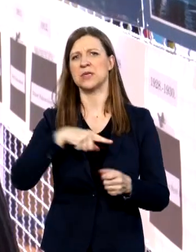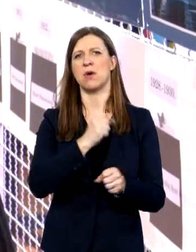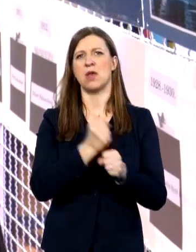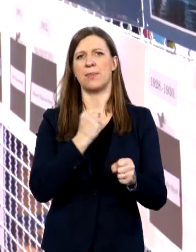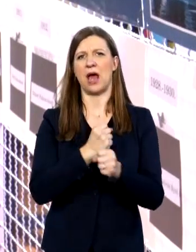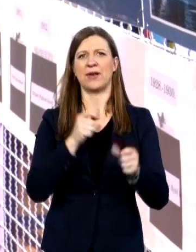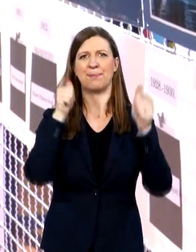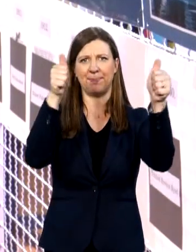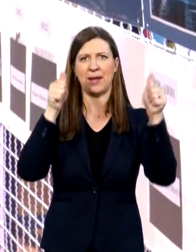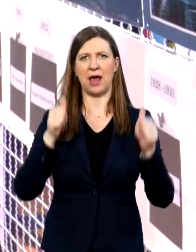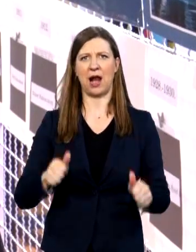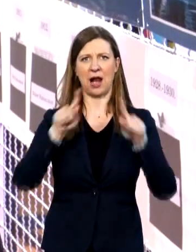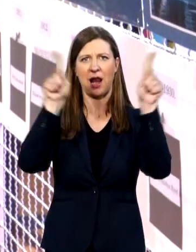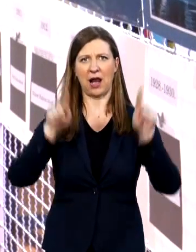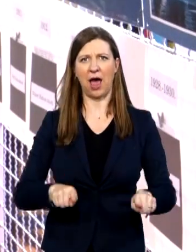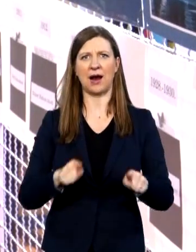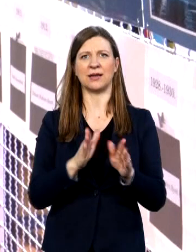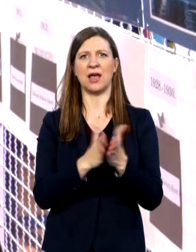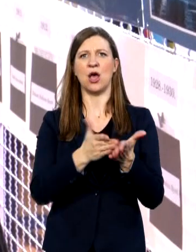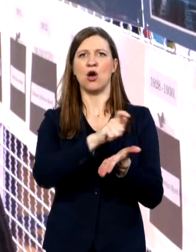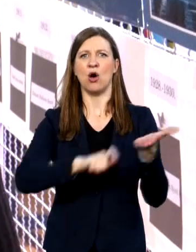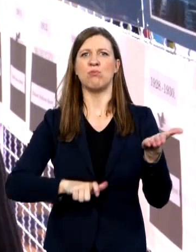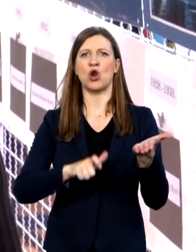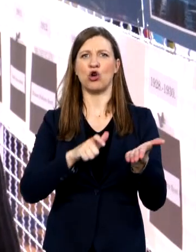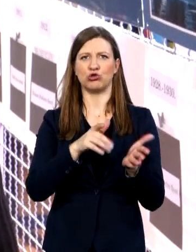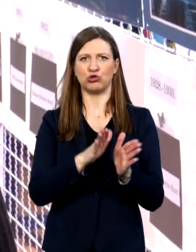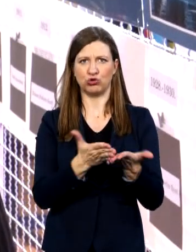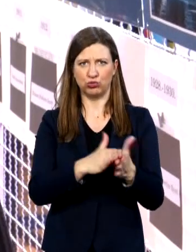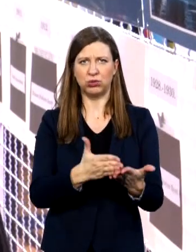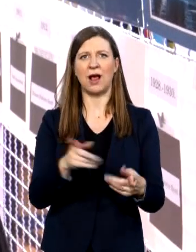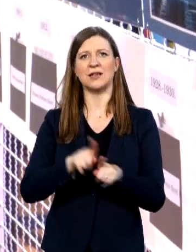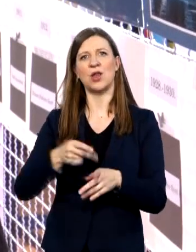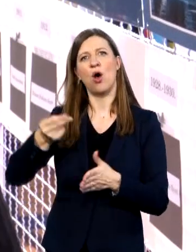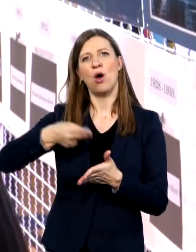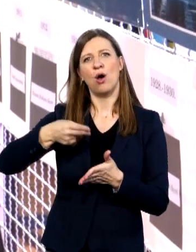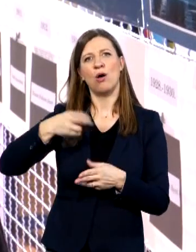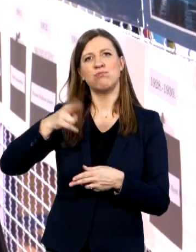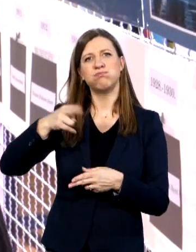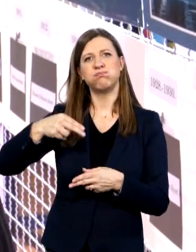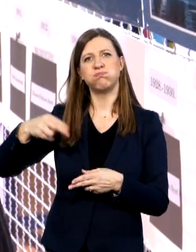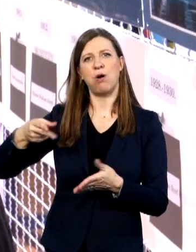smo plakate, brošure, bojanke za vrtićku i